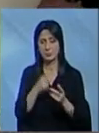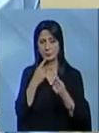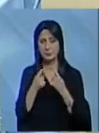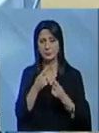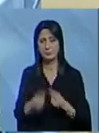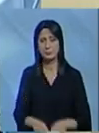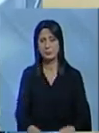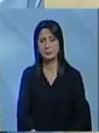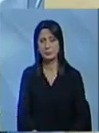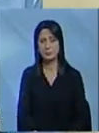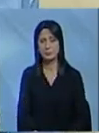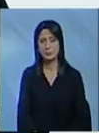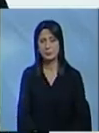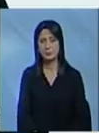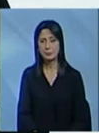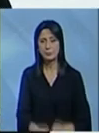გასაუბრებას.